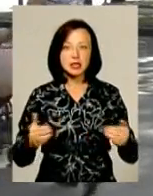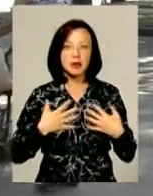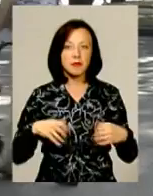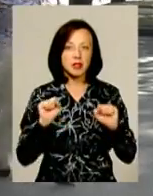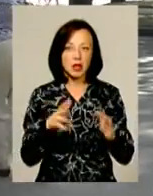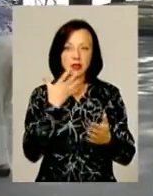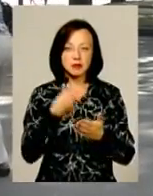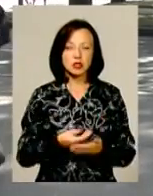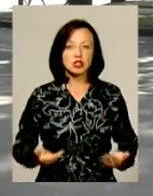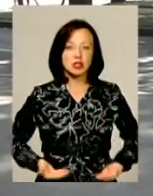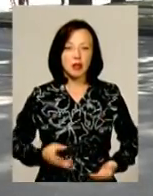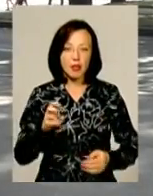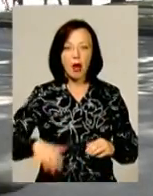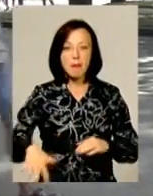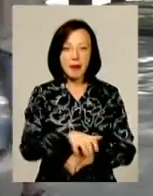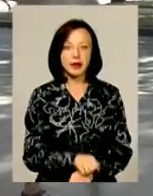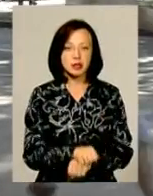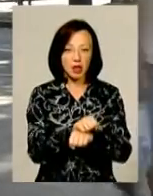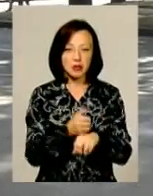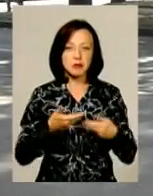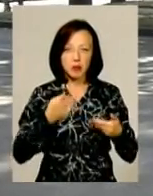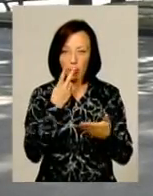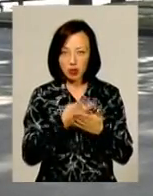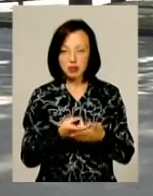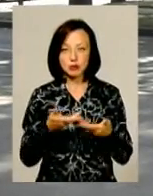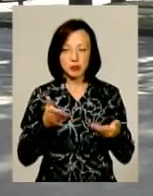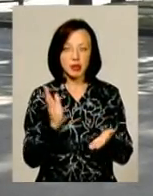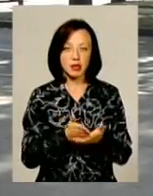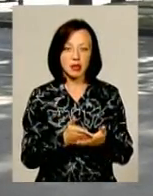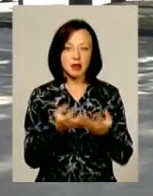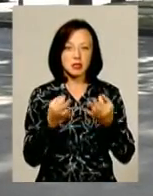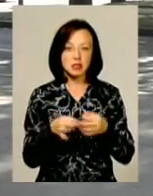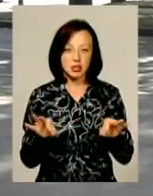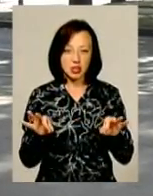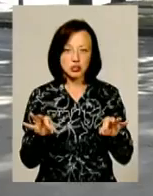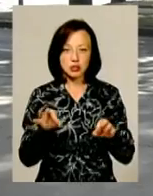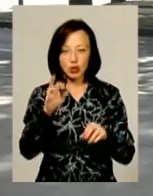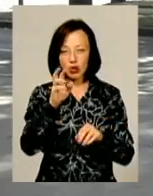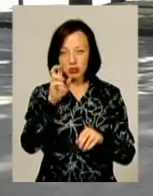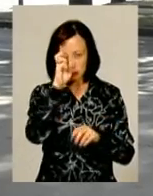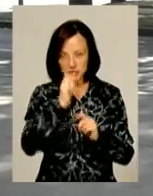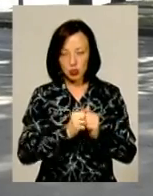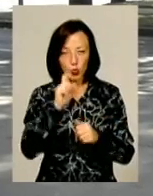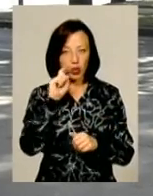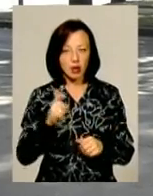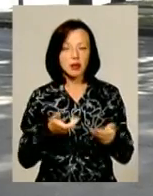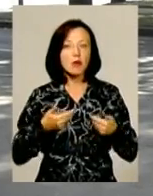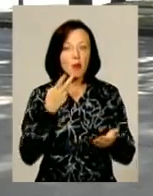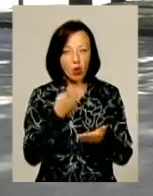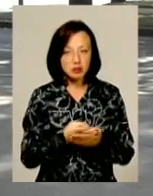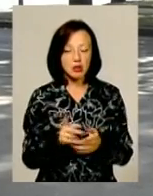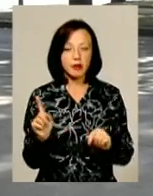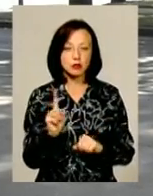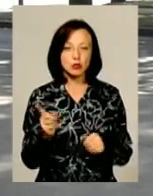положили голову на Майдані, ми показали, що ми є незалежна і вільна Україна. Ми показали,